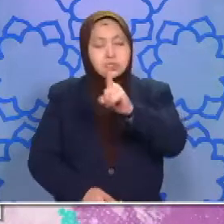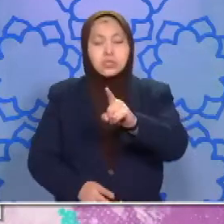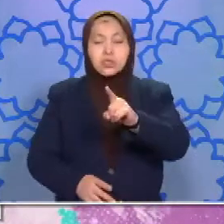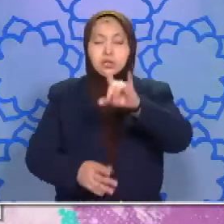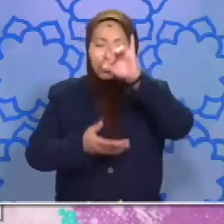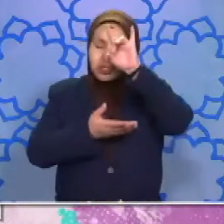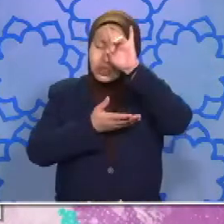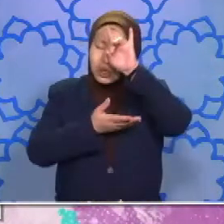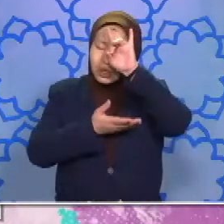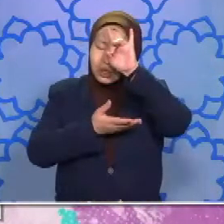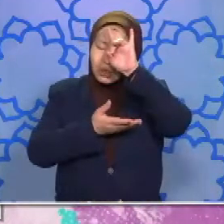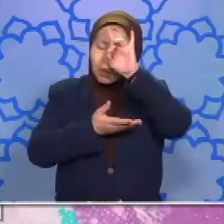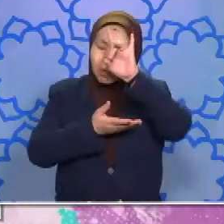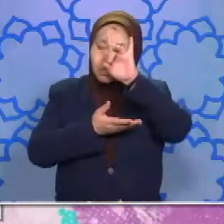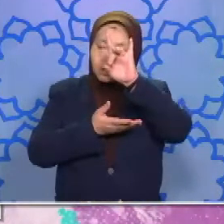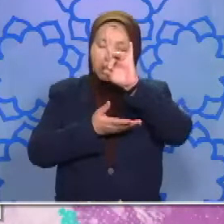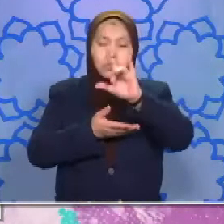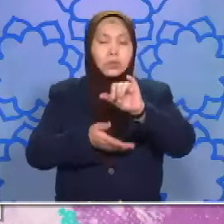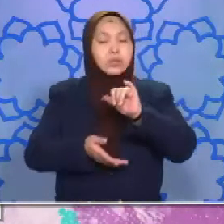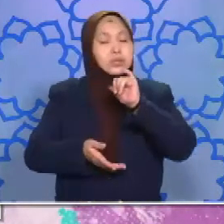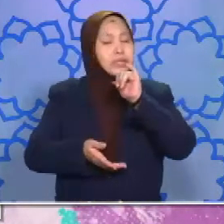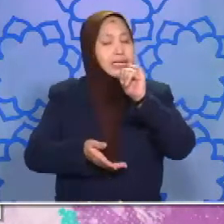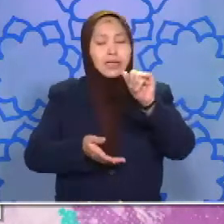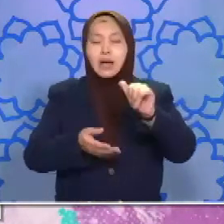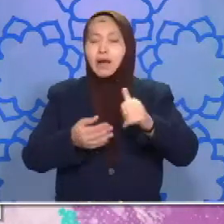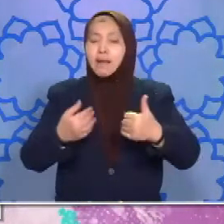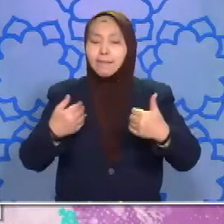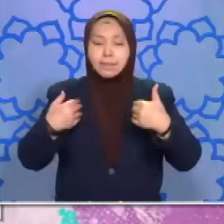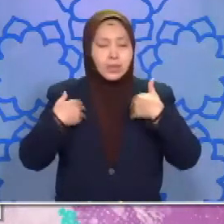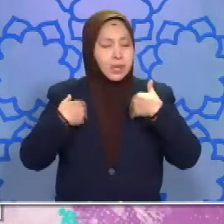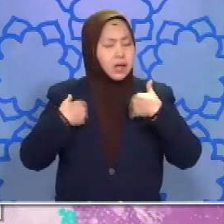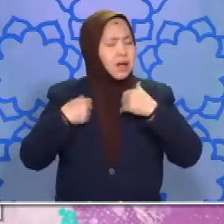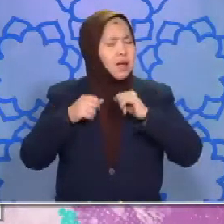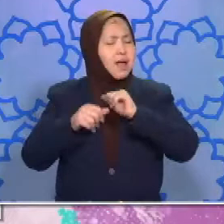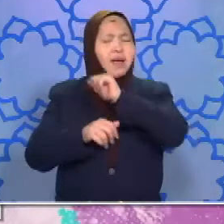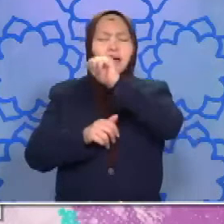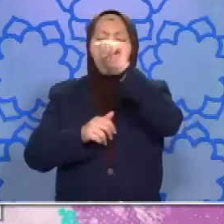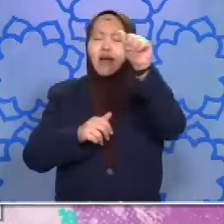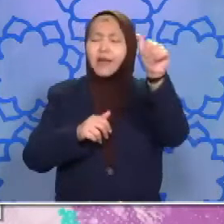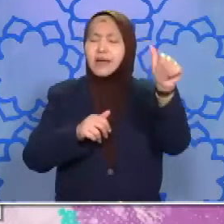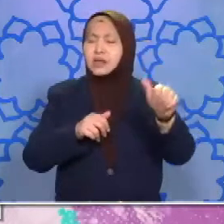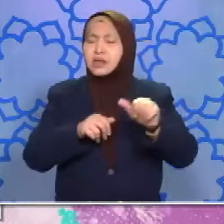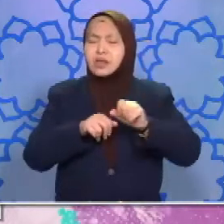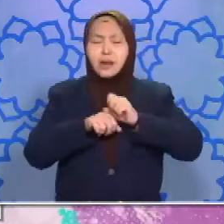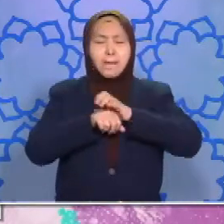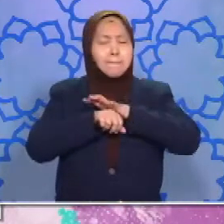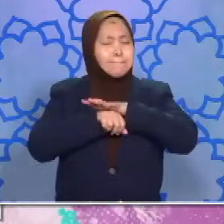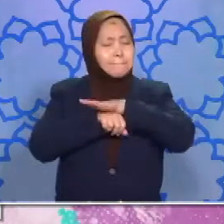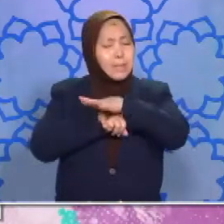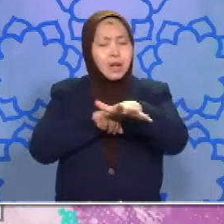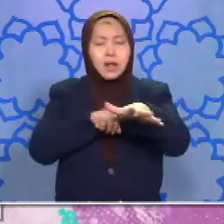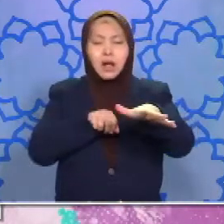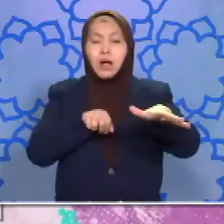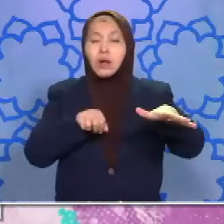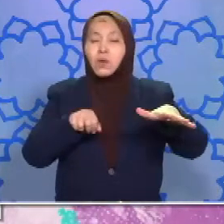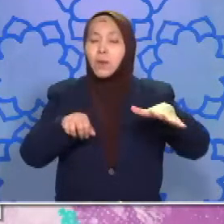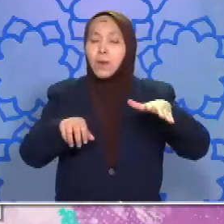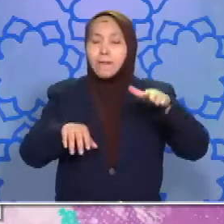إنه ليس له سلطان على